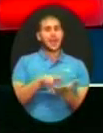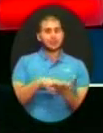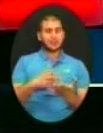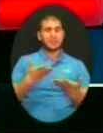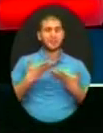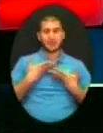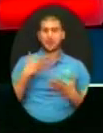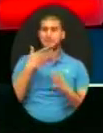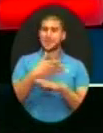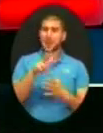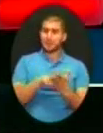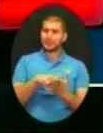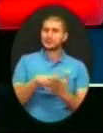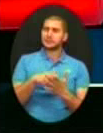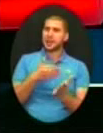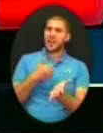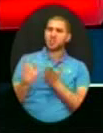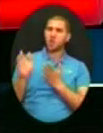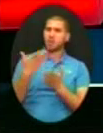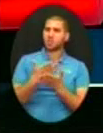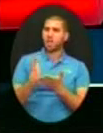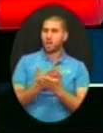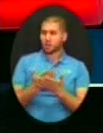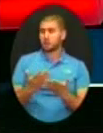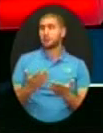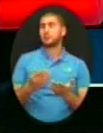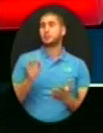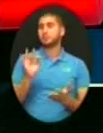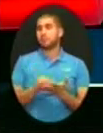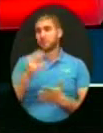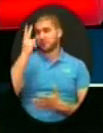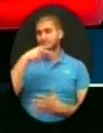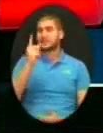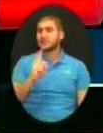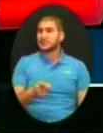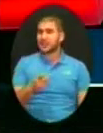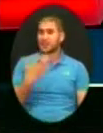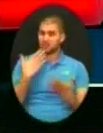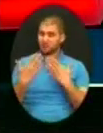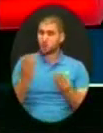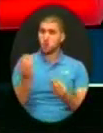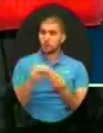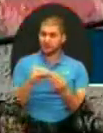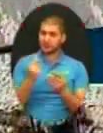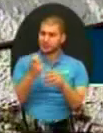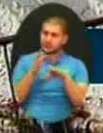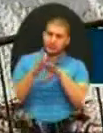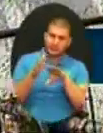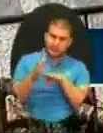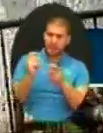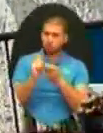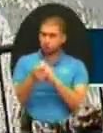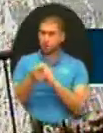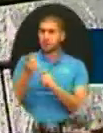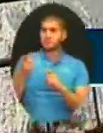פנייה לבגץ לדחות את ההחלטה שלהם? במידה ונבין שצריכים ישיבות נוספות, ללטש את הדיון, אין